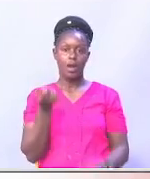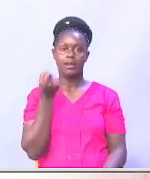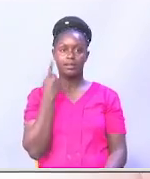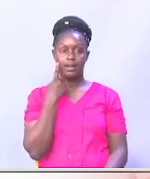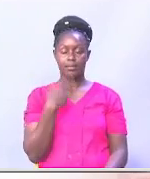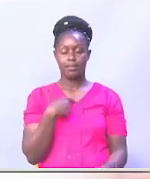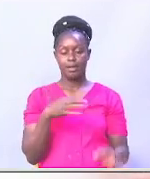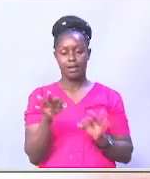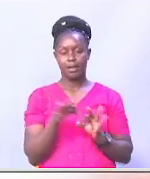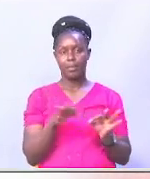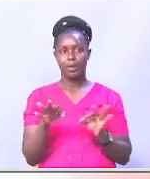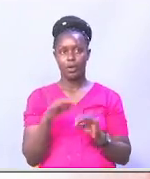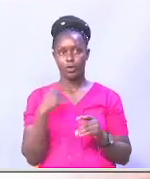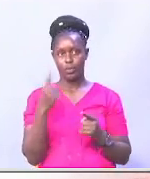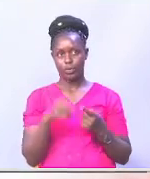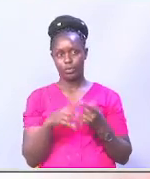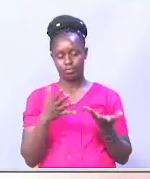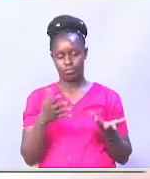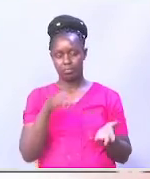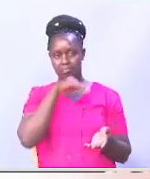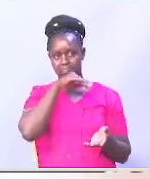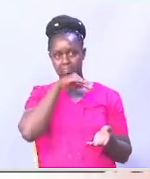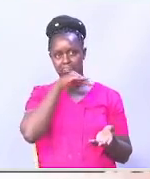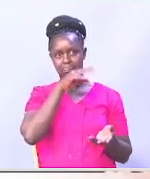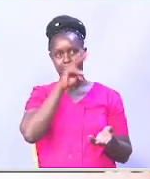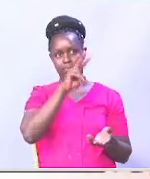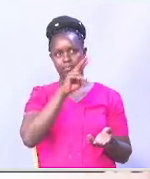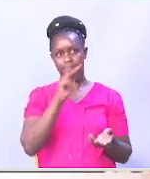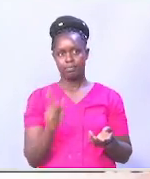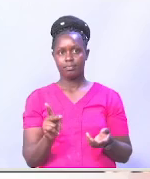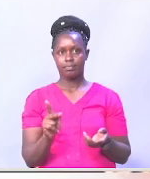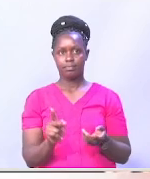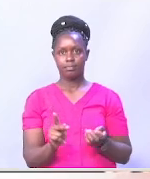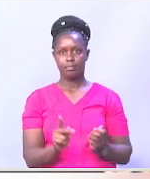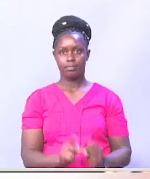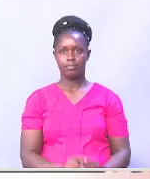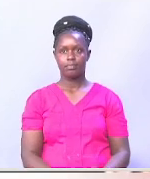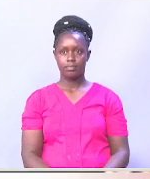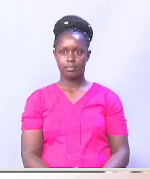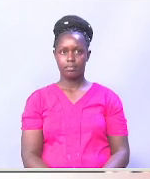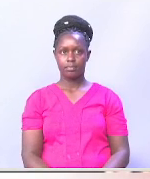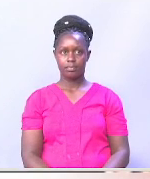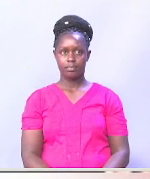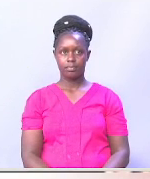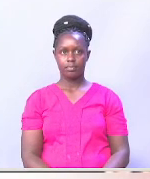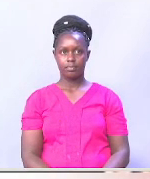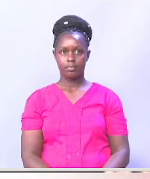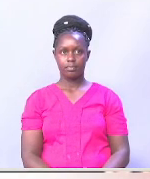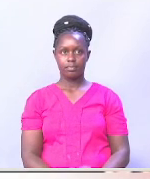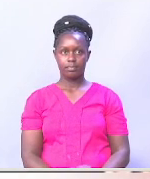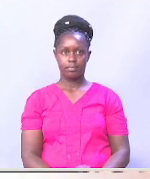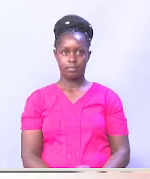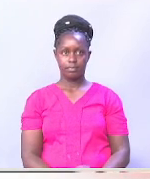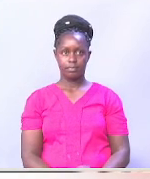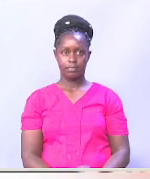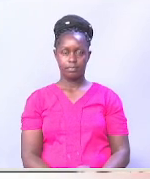nani? Ni huyu Dinga. Vincent Karoki.